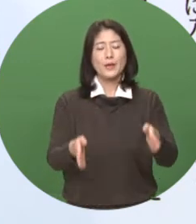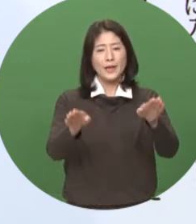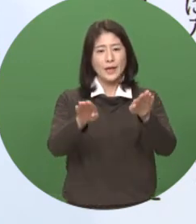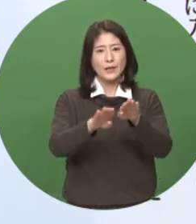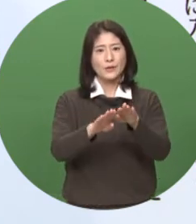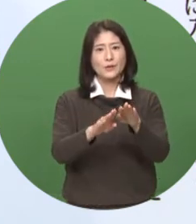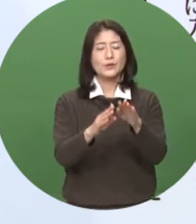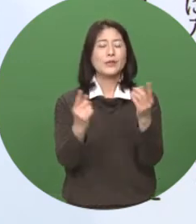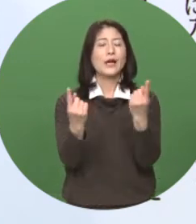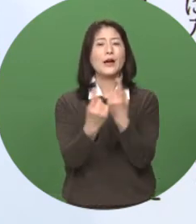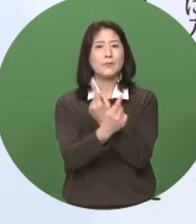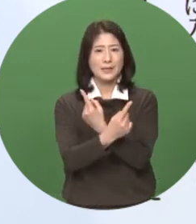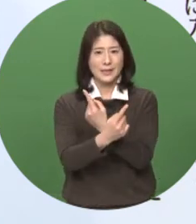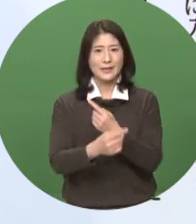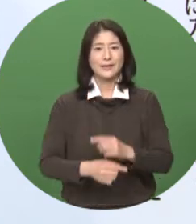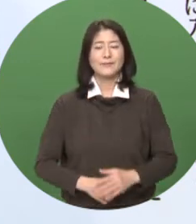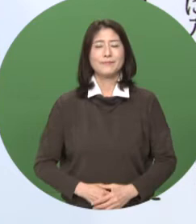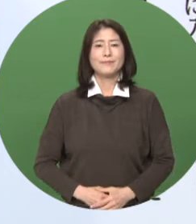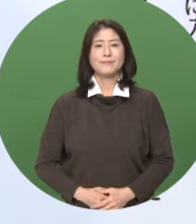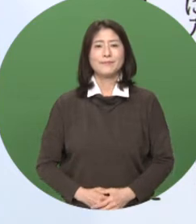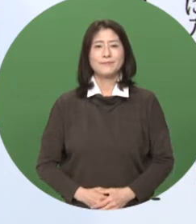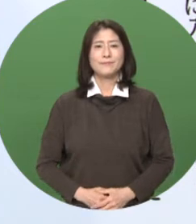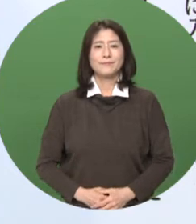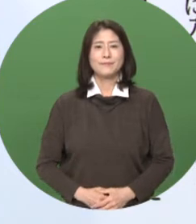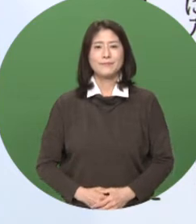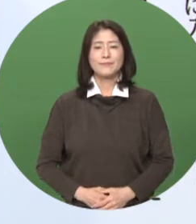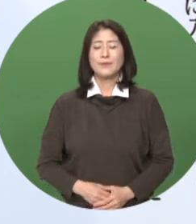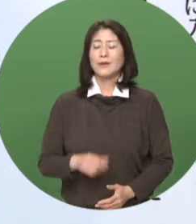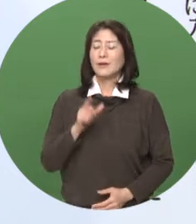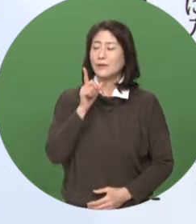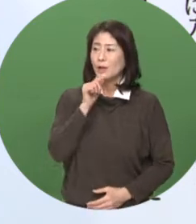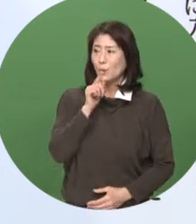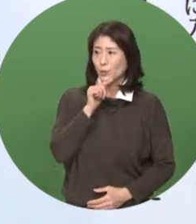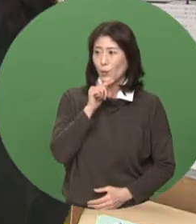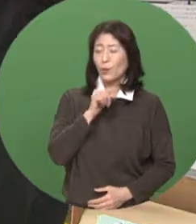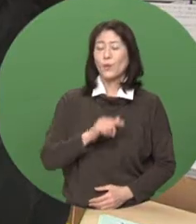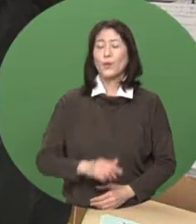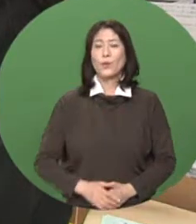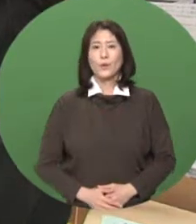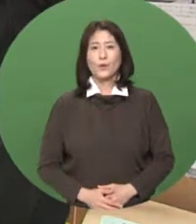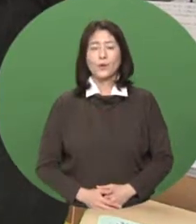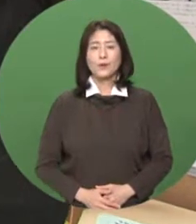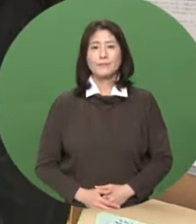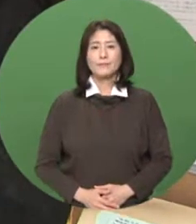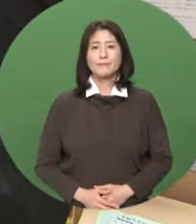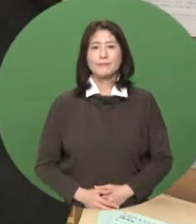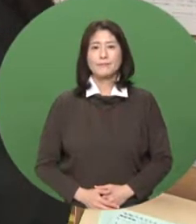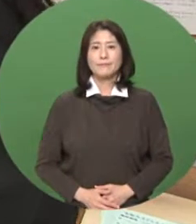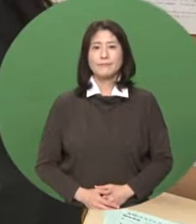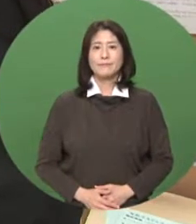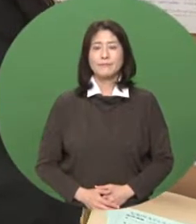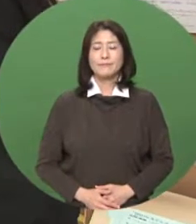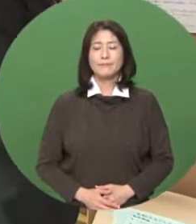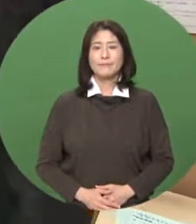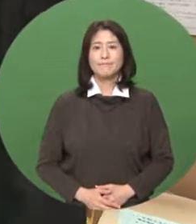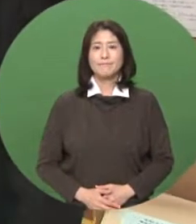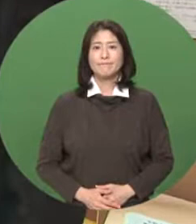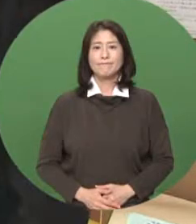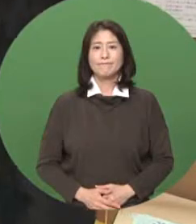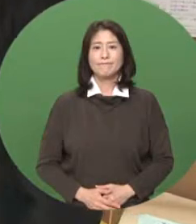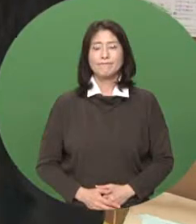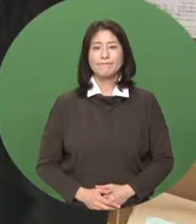公民館として機能しておったんです。 あ、公民館だったんですか。 そうです 、はい。でまた変わったんですか。 そう